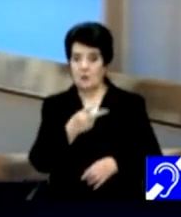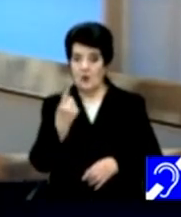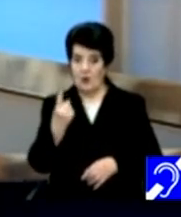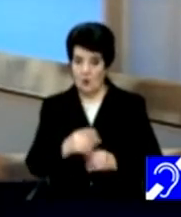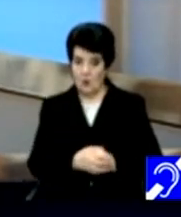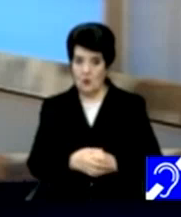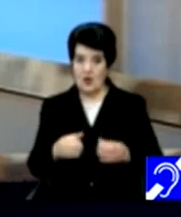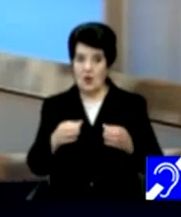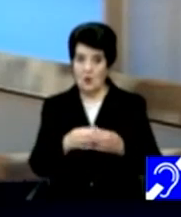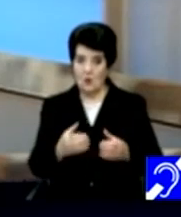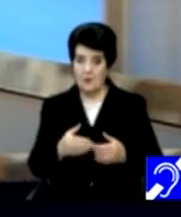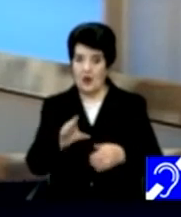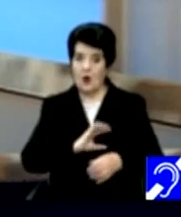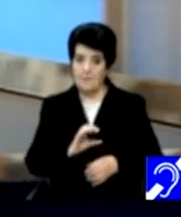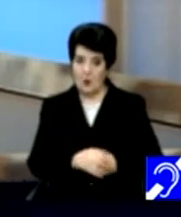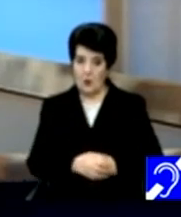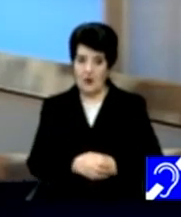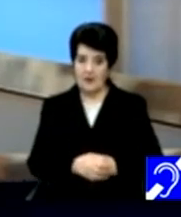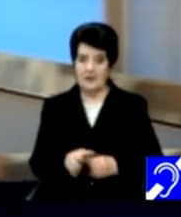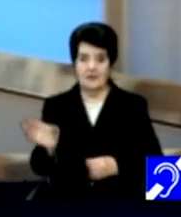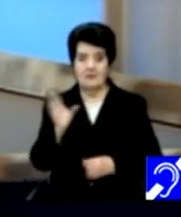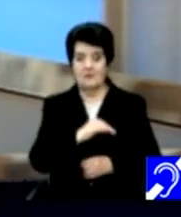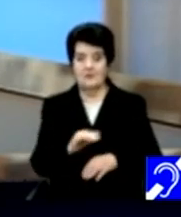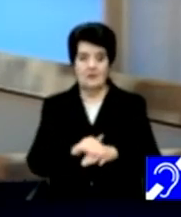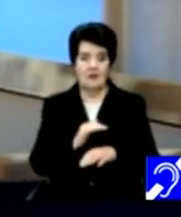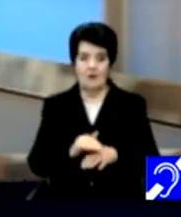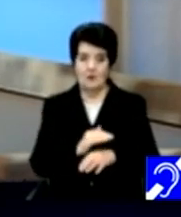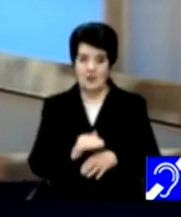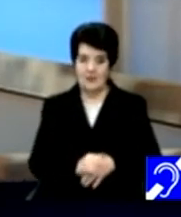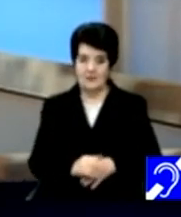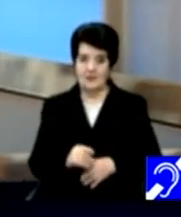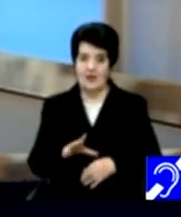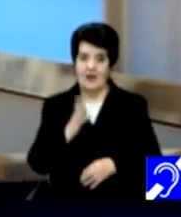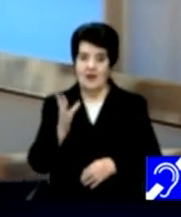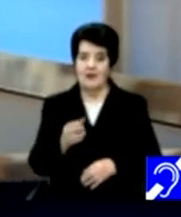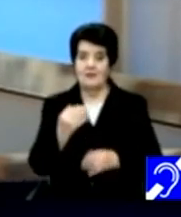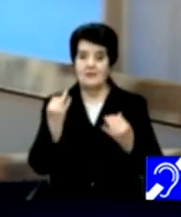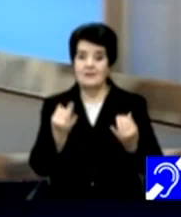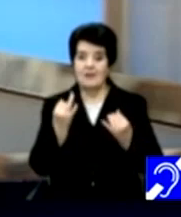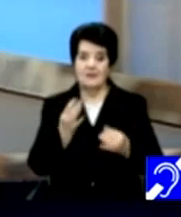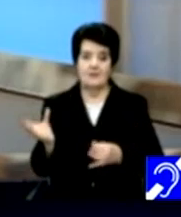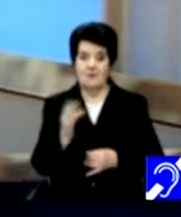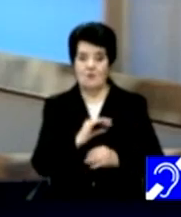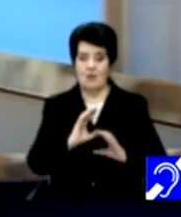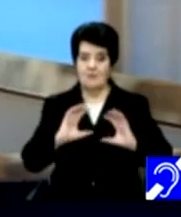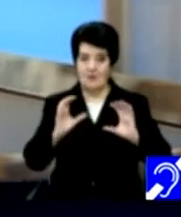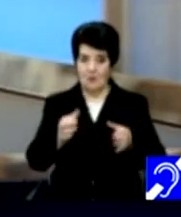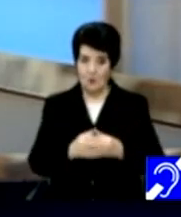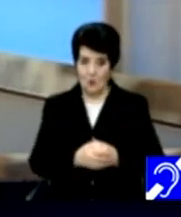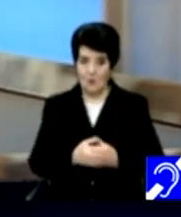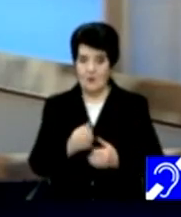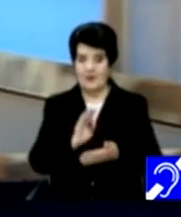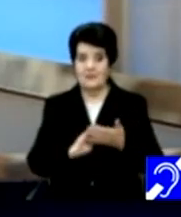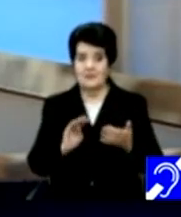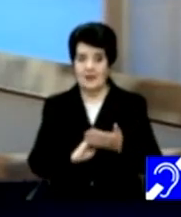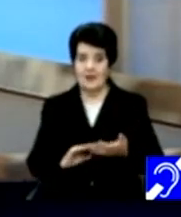a grupelor Ligii Campionilor. Prestația lăudabilă a galben-negrilor a strânit interes în toată lumea. Presa internațională